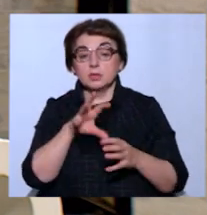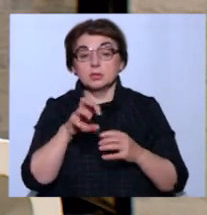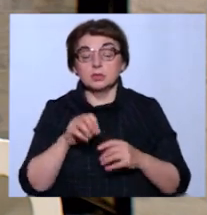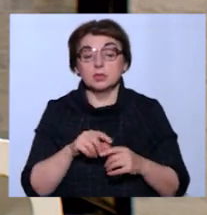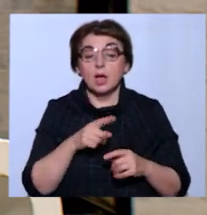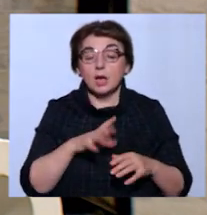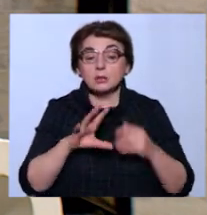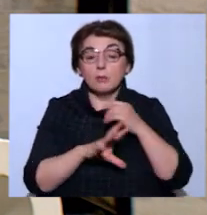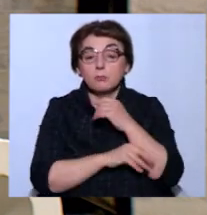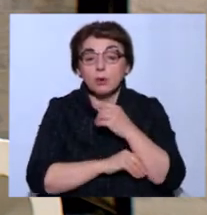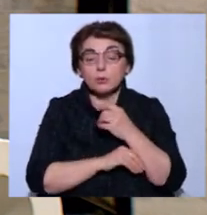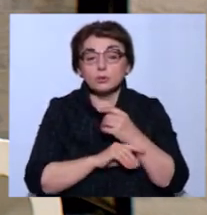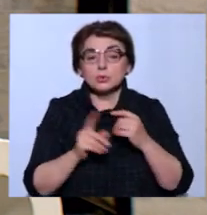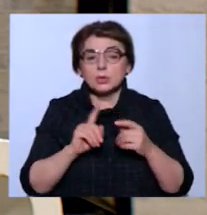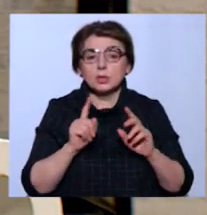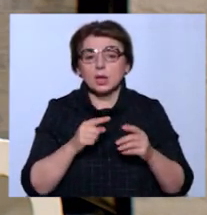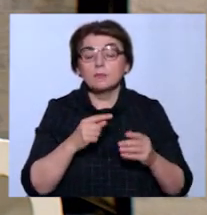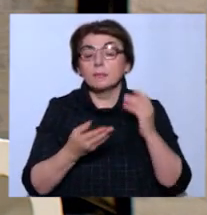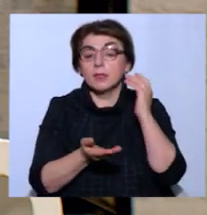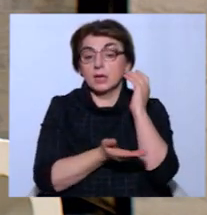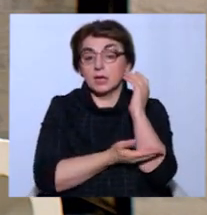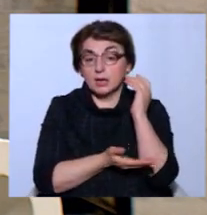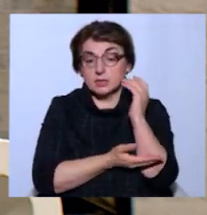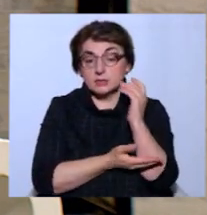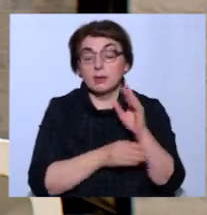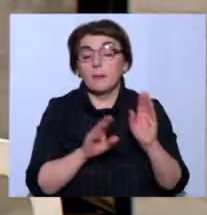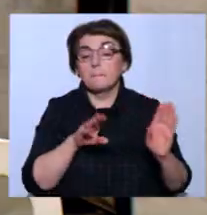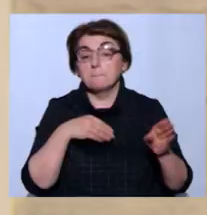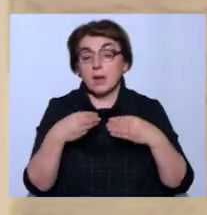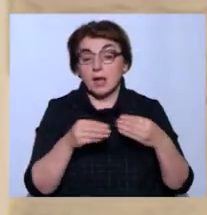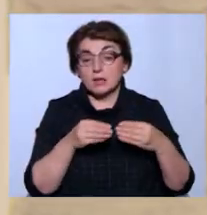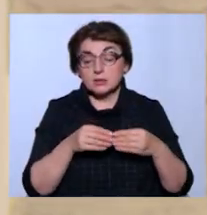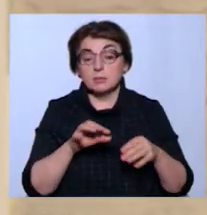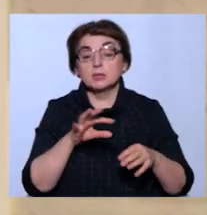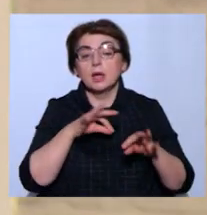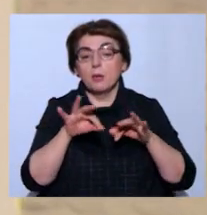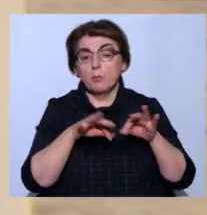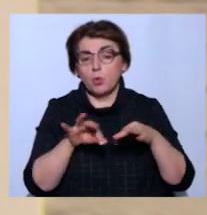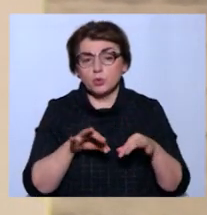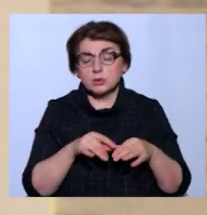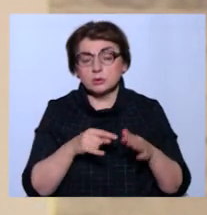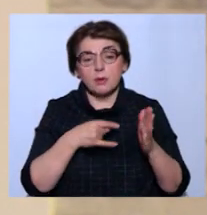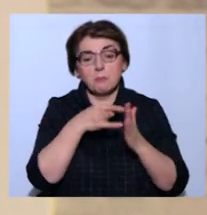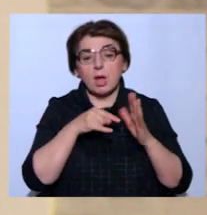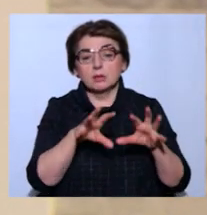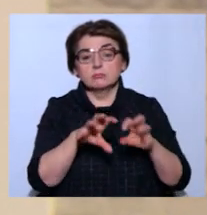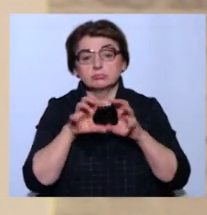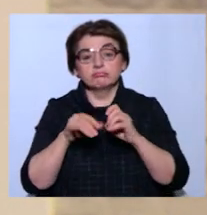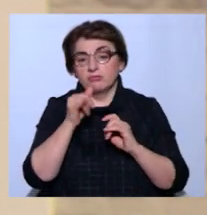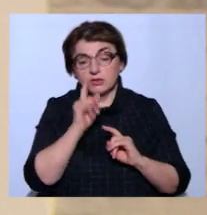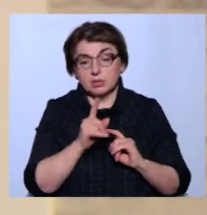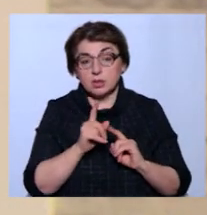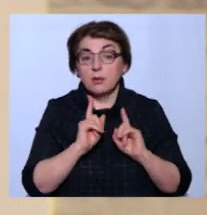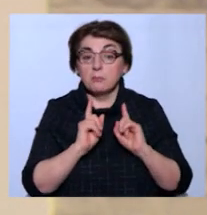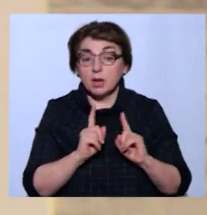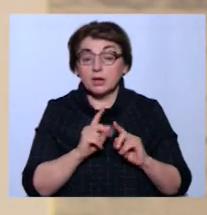შეგვიძლია გამოვიტანოთ, რომ ხეს, პლასტმას, ქაღალდის ფურცელს მაგნიტი არ იზიდავს, მაგრამ